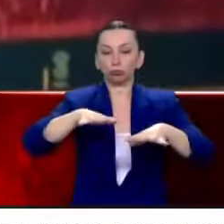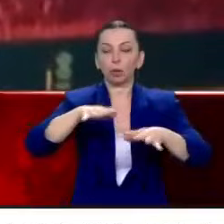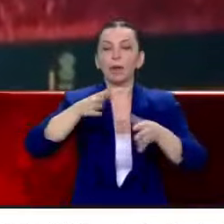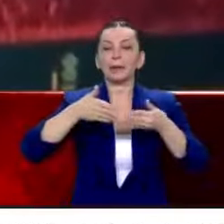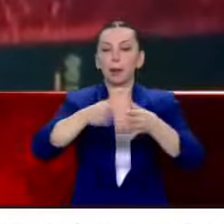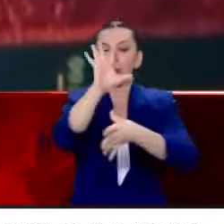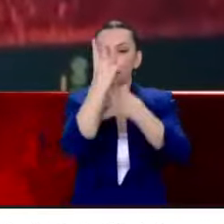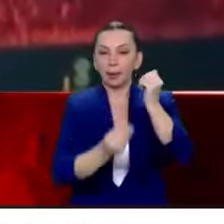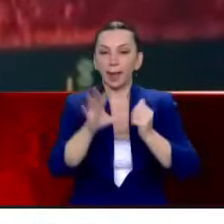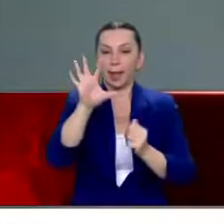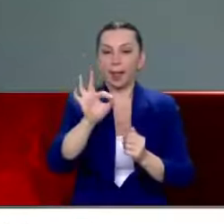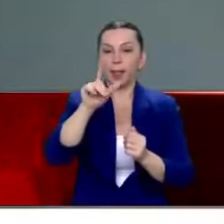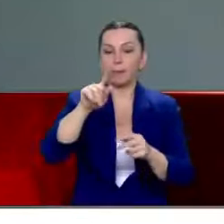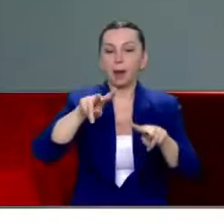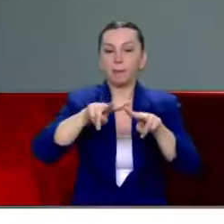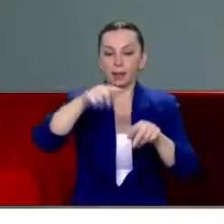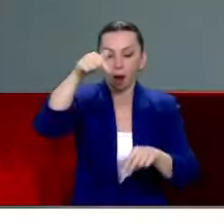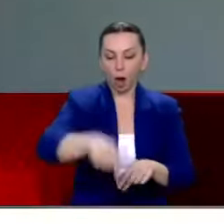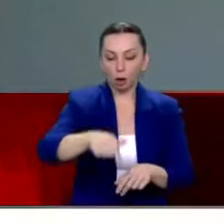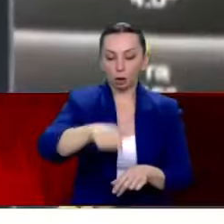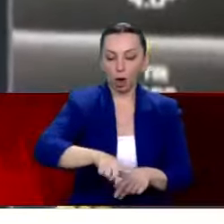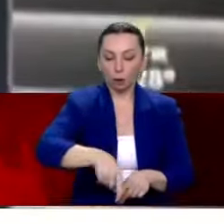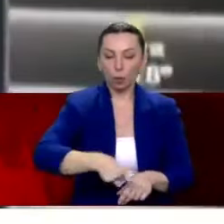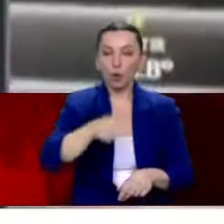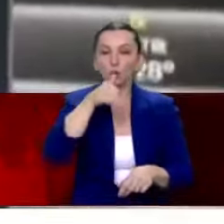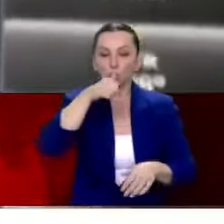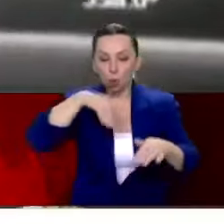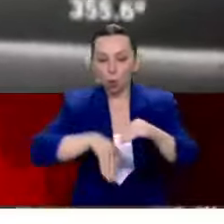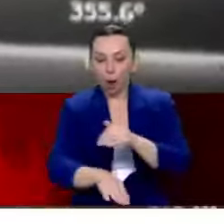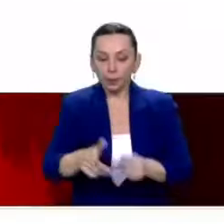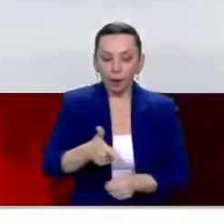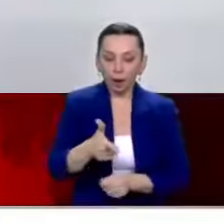metre derinlikte bulundu ve su altı kamerasıyla görüntülendi.